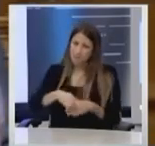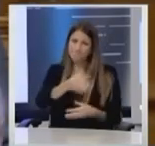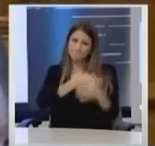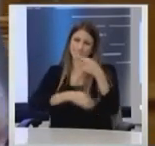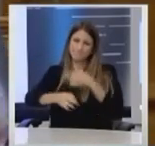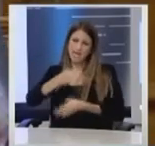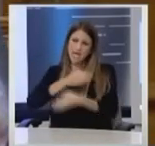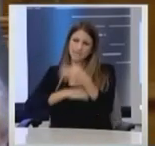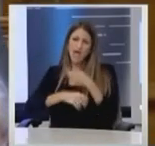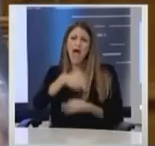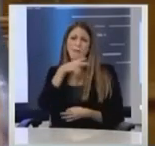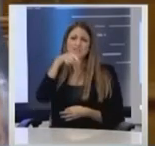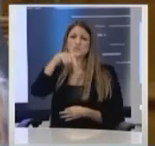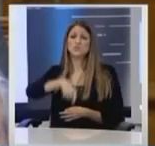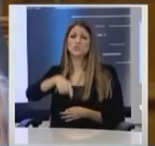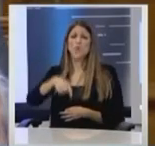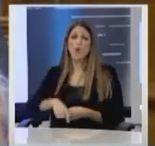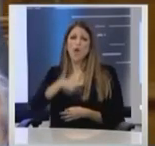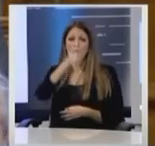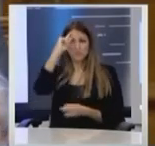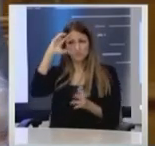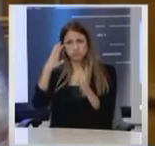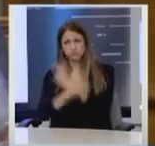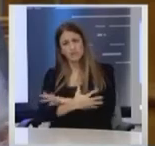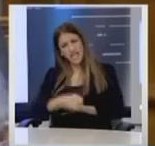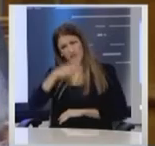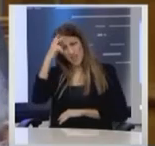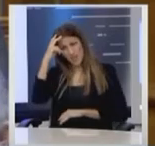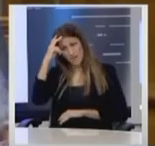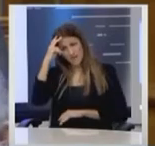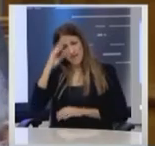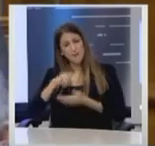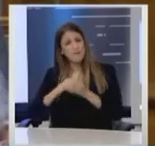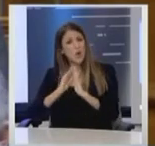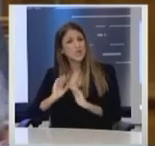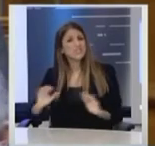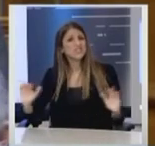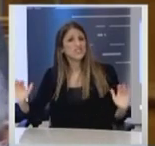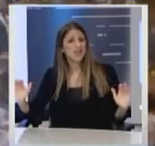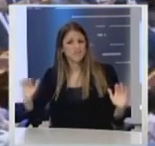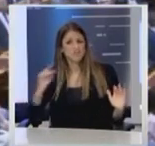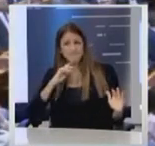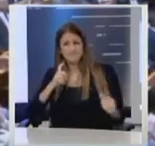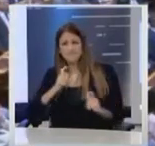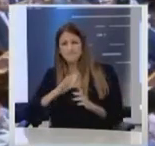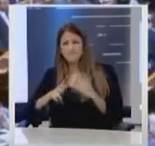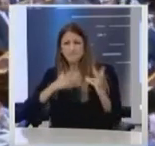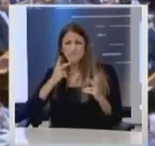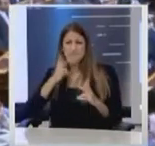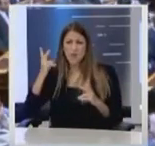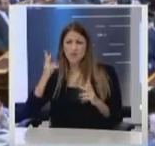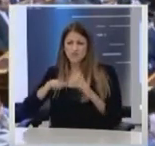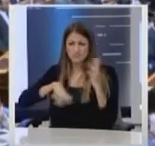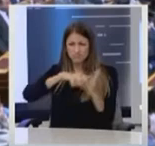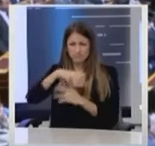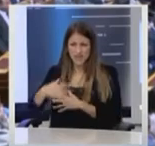όσες κυβιστήσεις, κρίνεται. Καθίστε κάτω, καθίστε κάτω. Ησυχία. Να βγει από αυτό εδώ το βήμα,